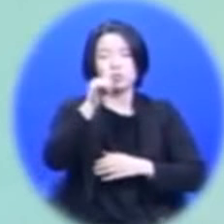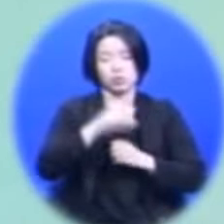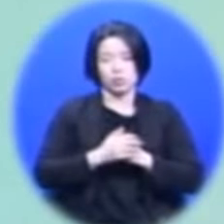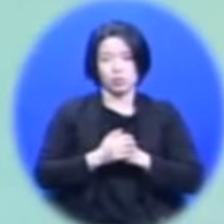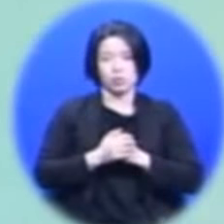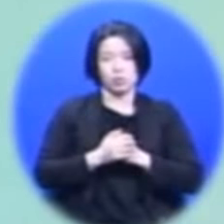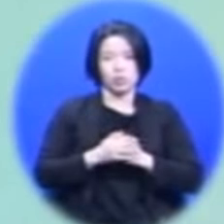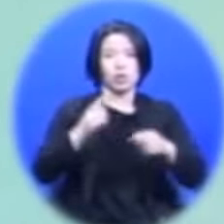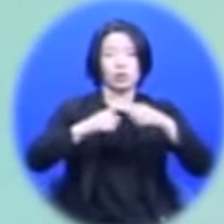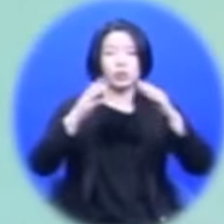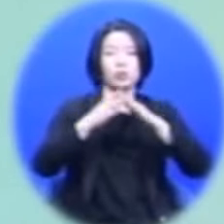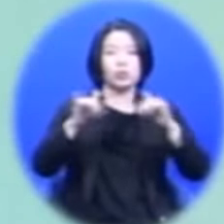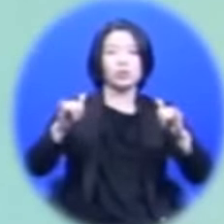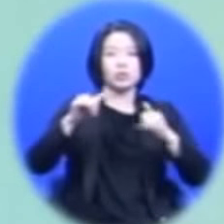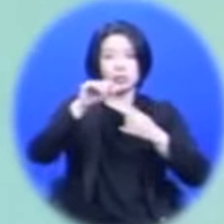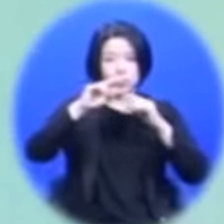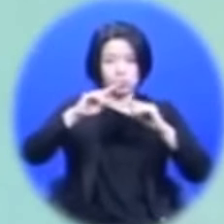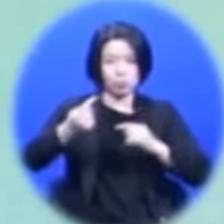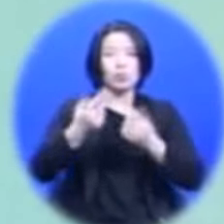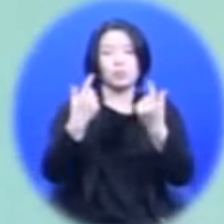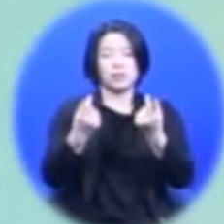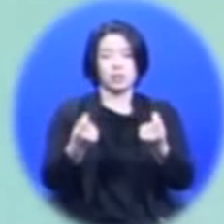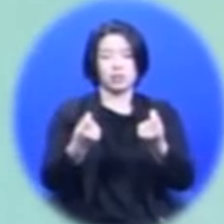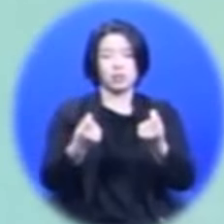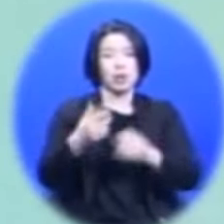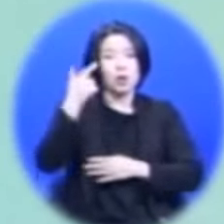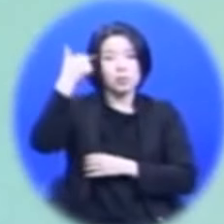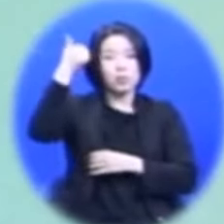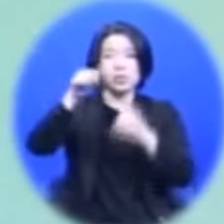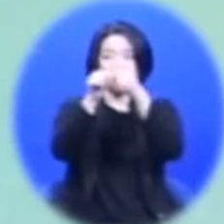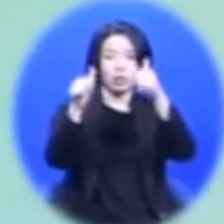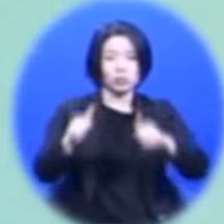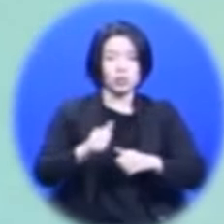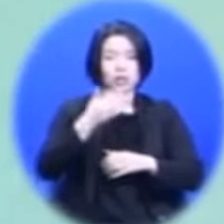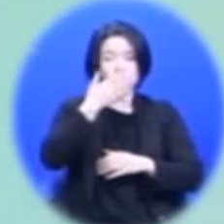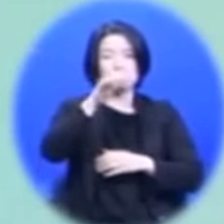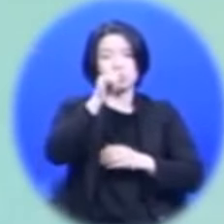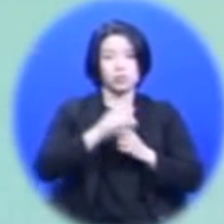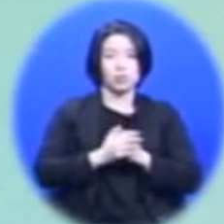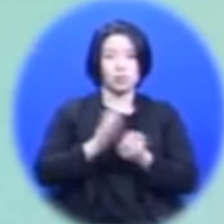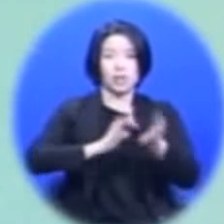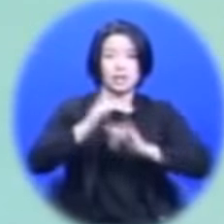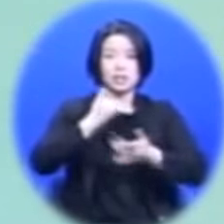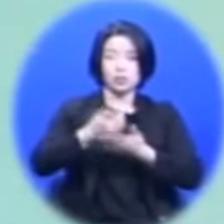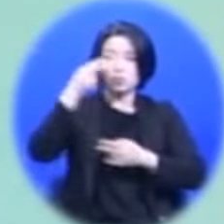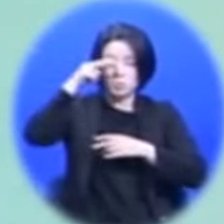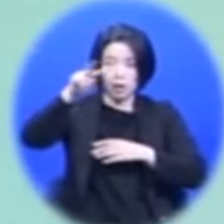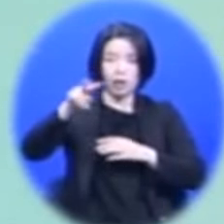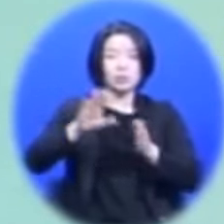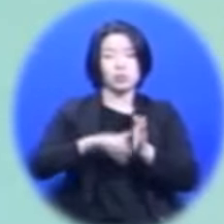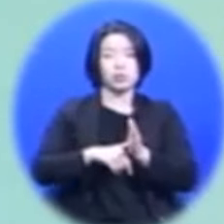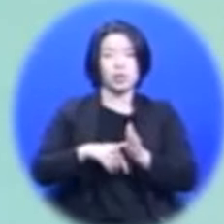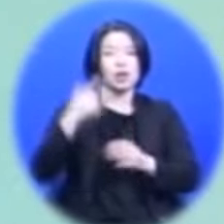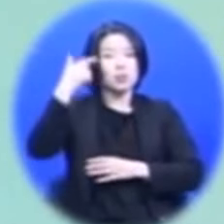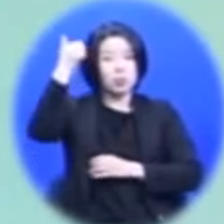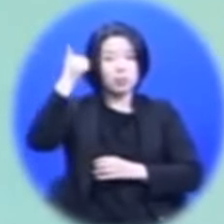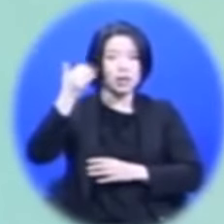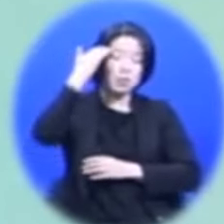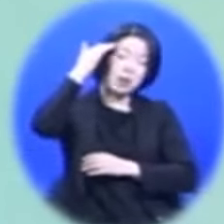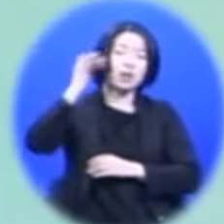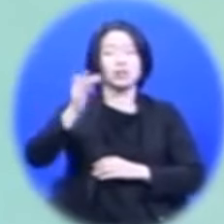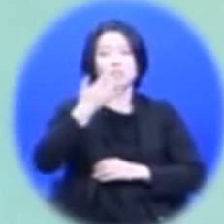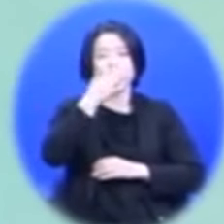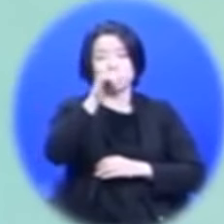마찬가지예요. 교인에게도 목사가 우상일 수 있다니까. 예수님을 바라보는데 오히려 목사가 걸림이 될 수가